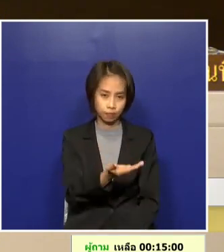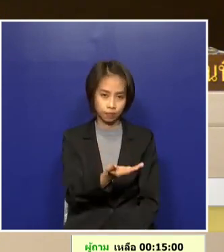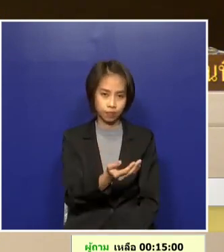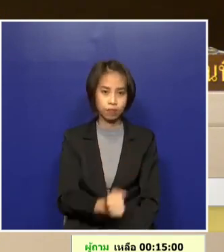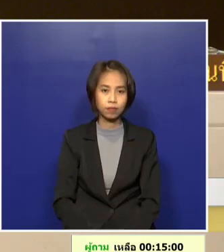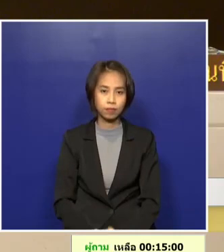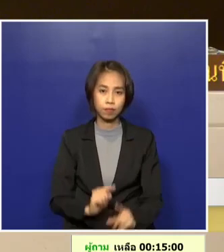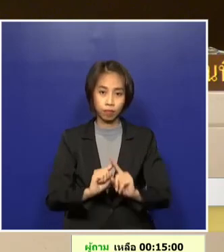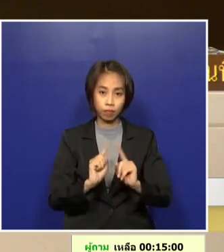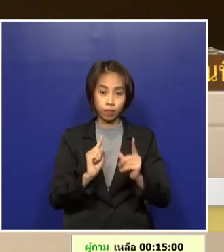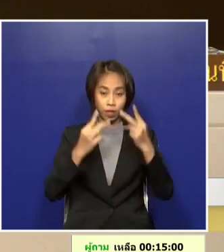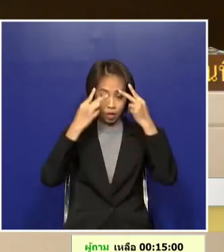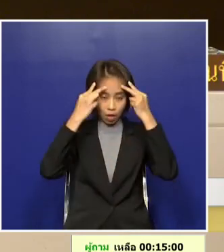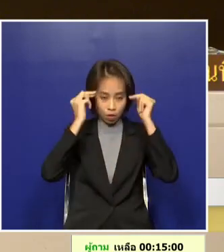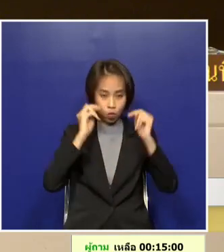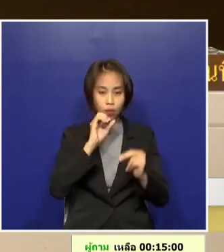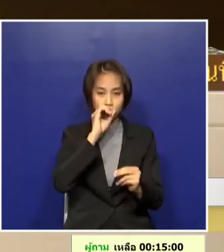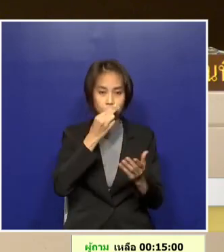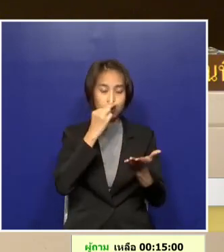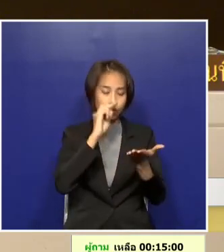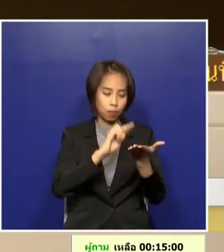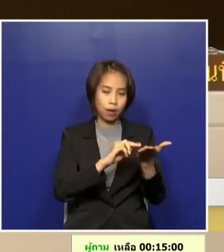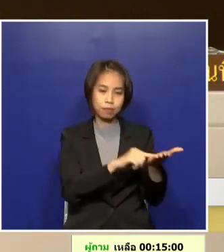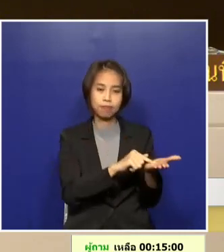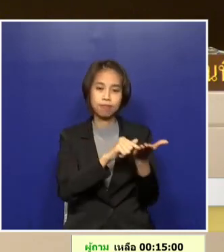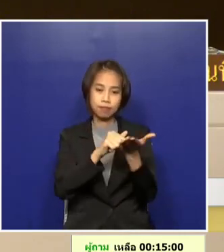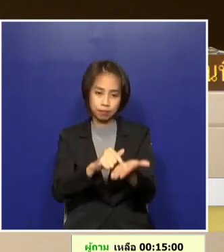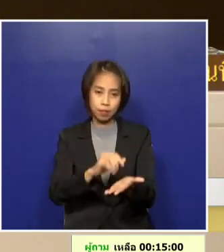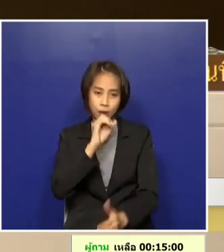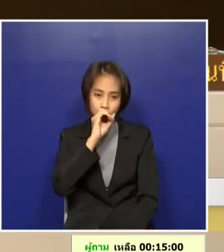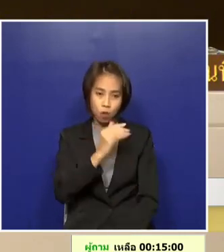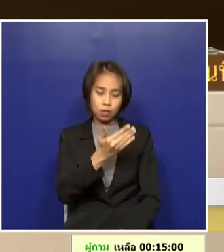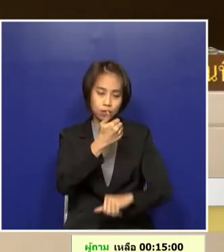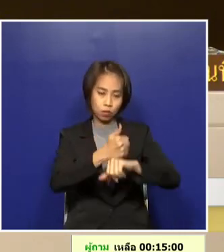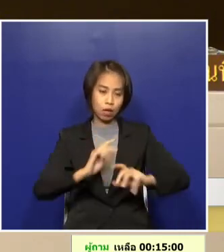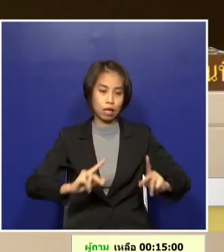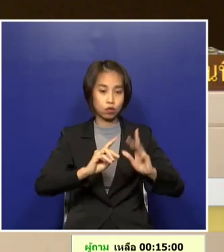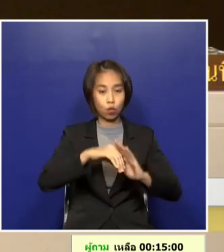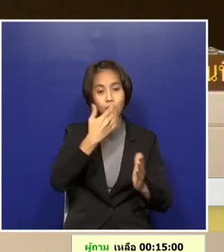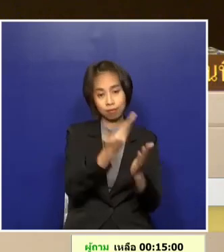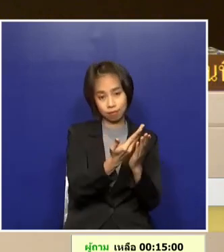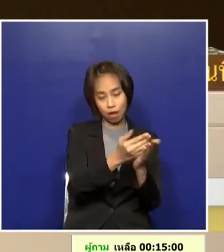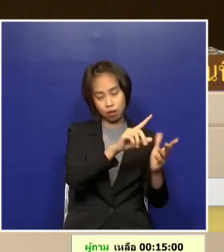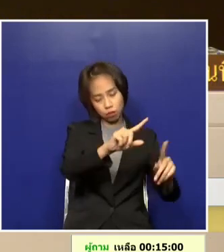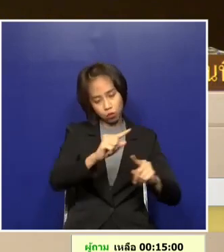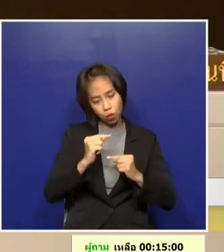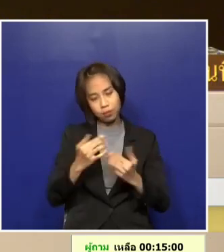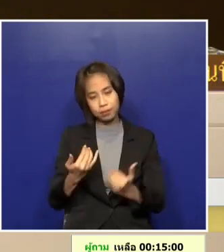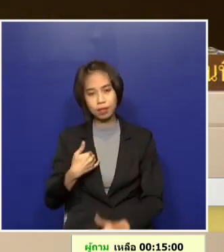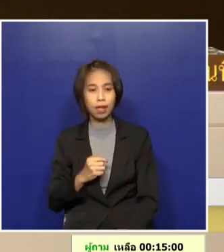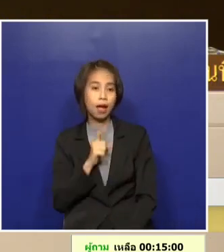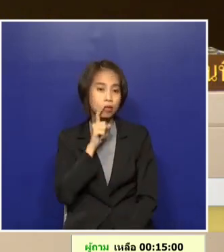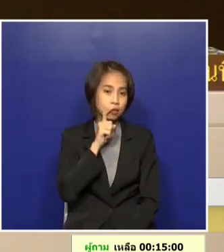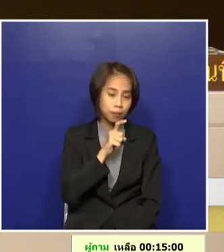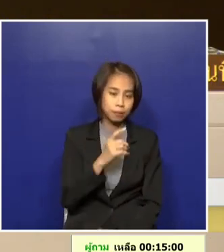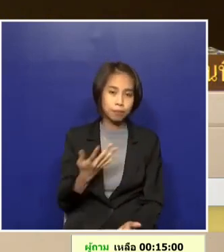สื่อแจ้งมอบหมายให้ท่านรัฐมนตรีว่าการกระทรวงการคลังเป็นผู้ตอบกระทู้ถามครับก็เรียนท่านถามท่านทั้งสองท่าน